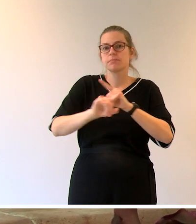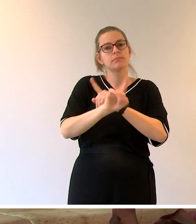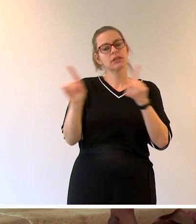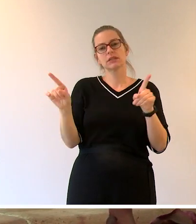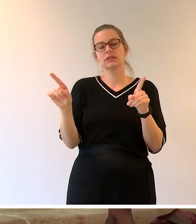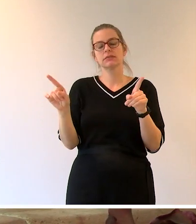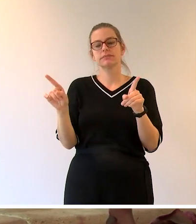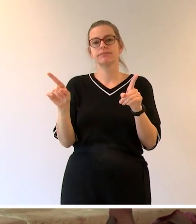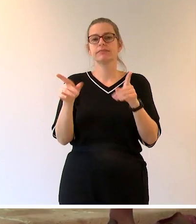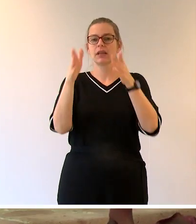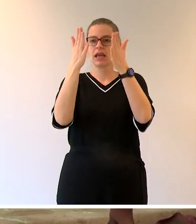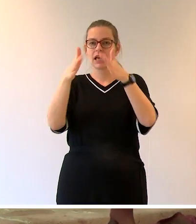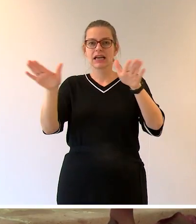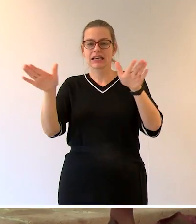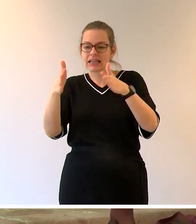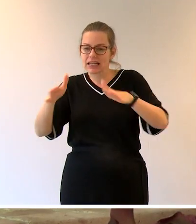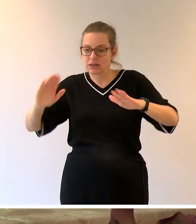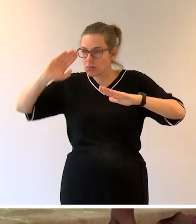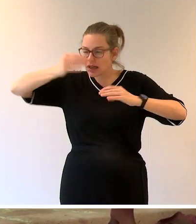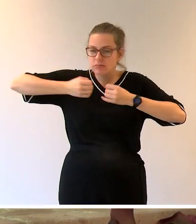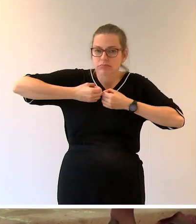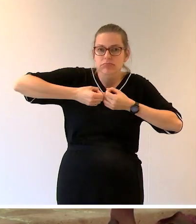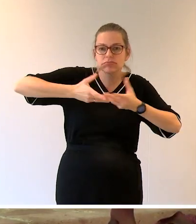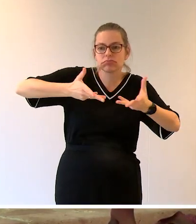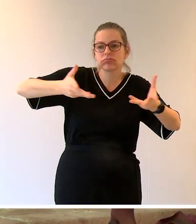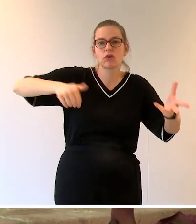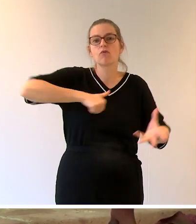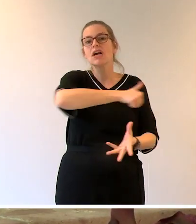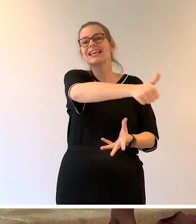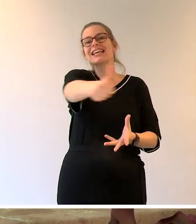om Kerst verkend te maken aan de wereld.